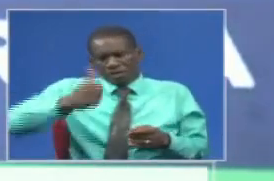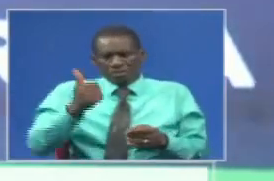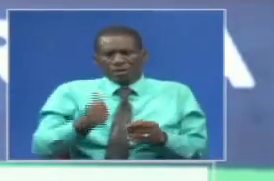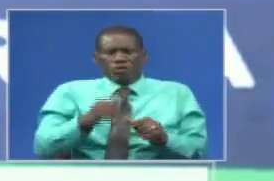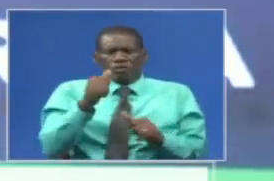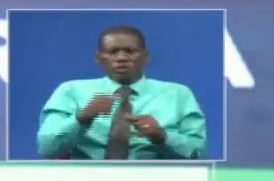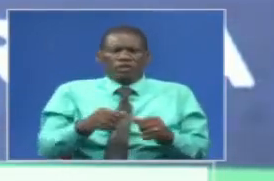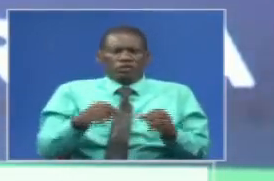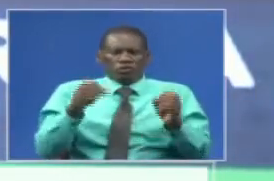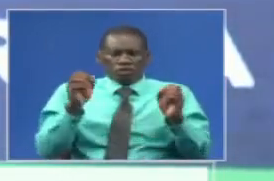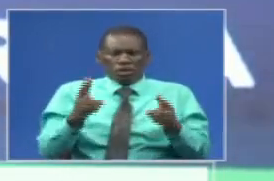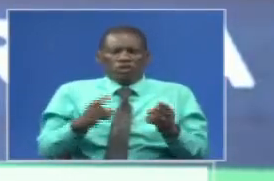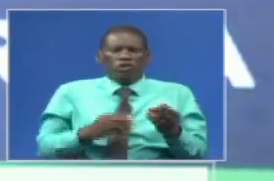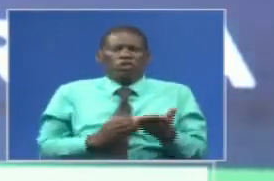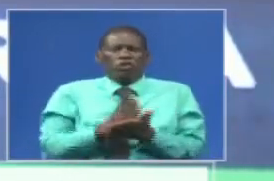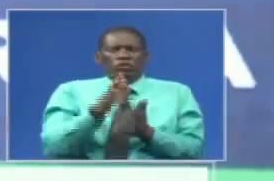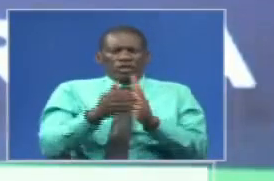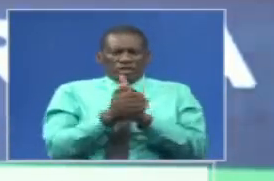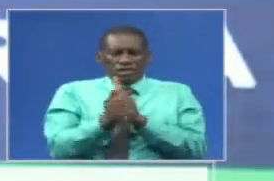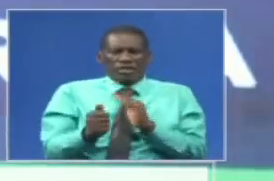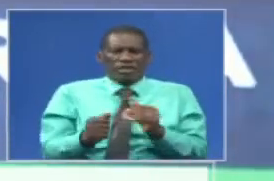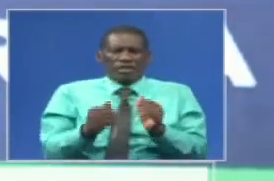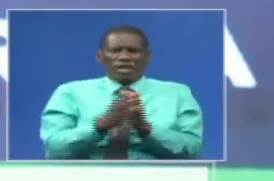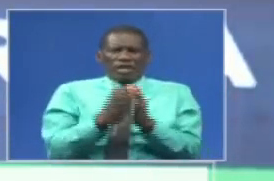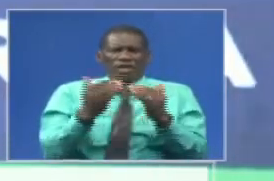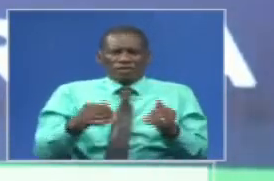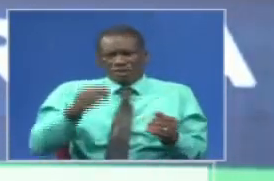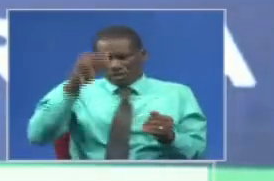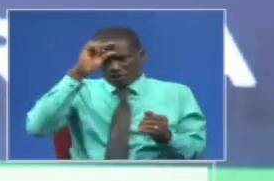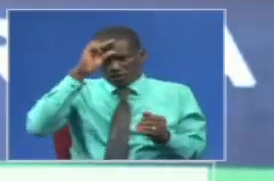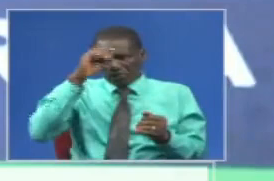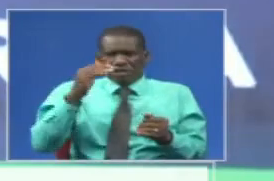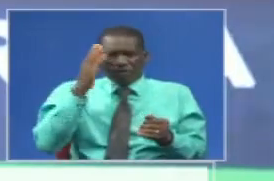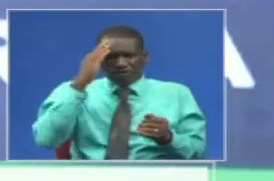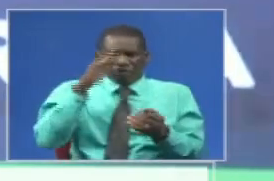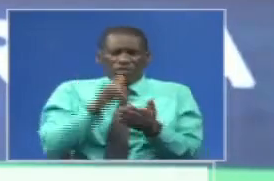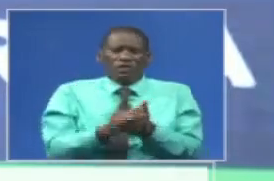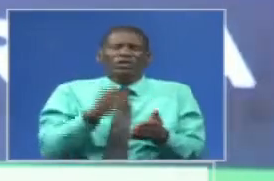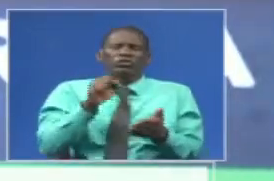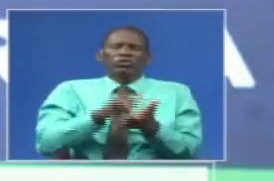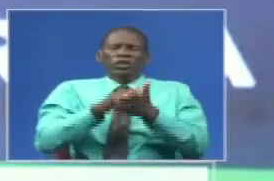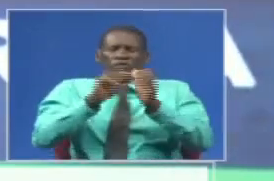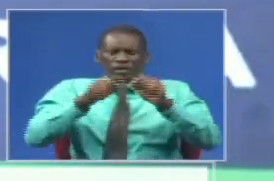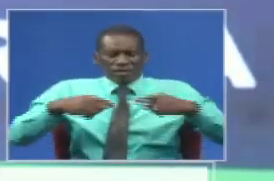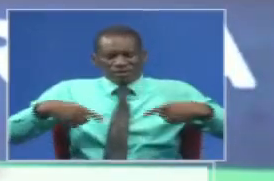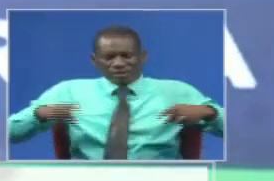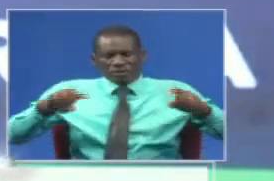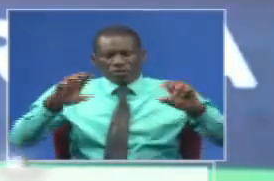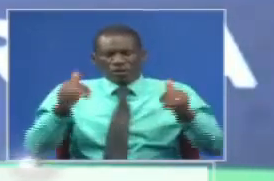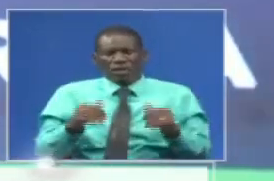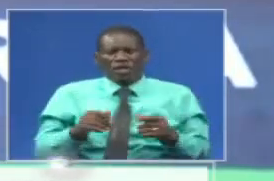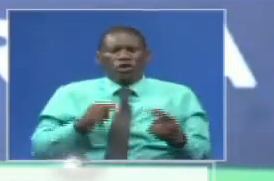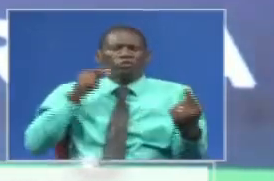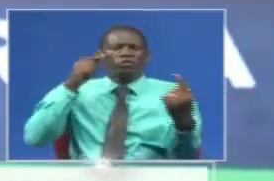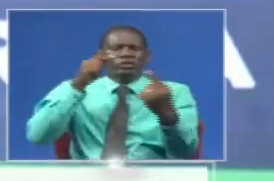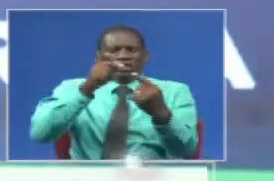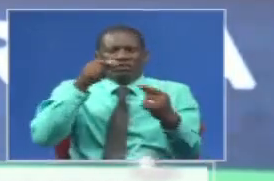yanayostahili kupitia talanta zao. Na serikali imetambua kwamba ili tuweze kufanikisha azma hii